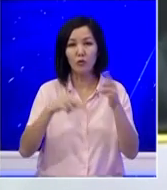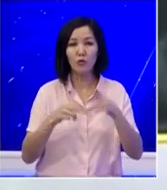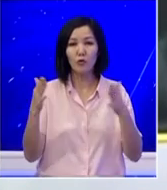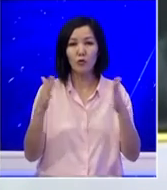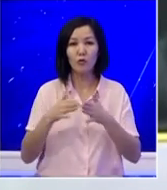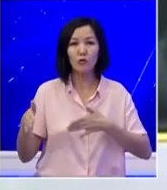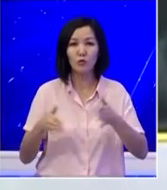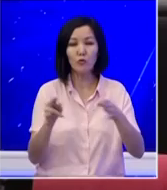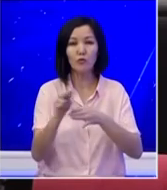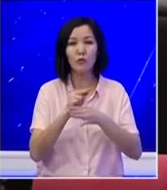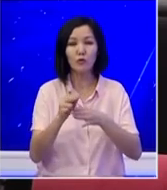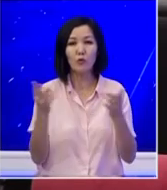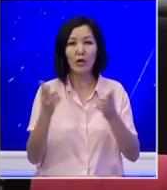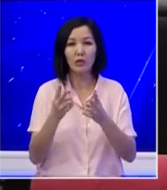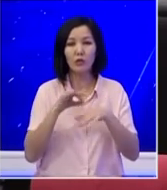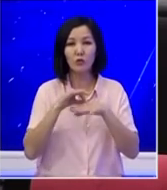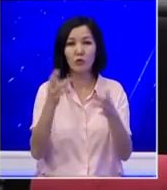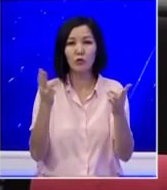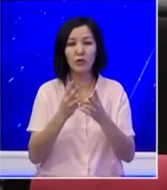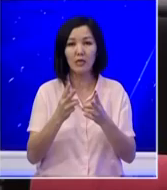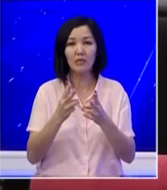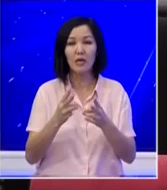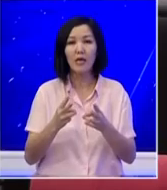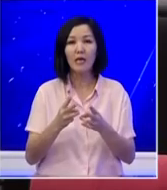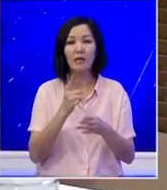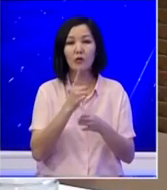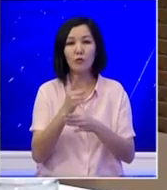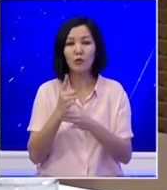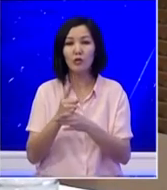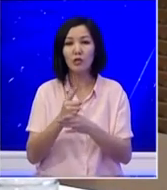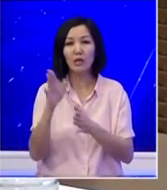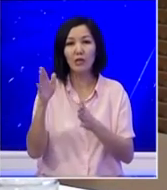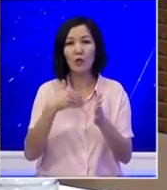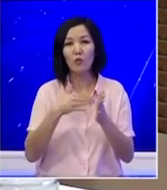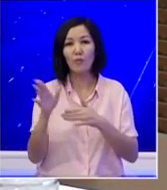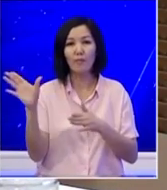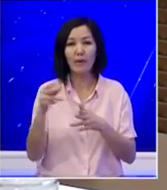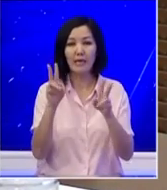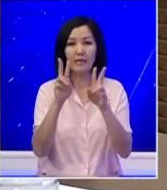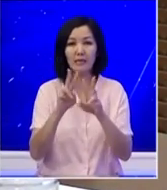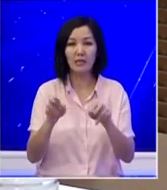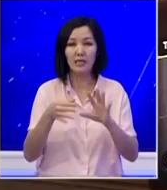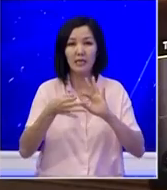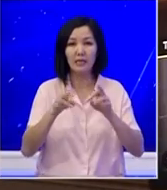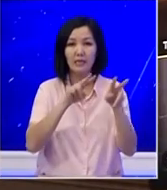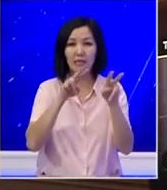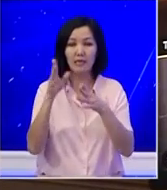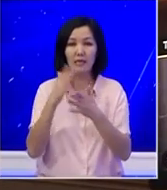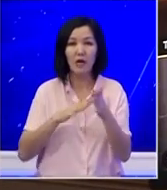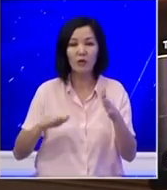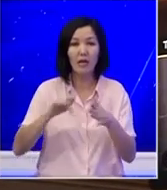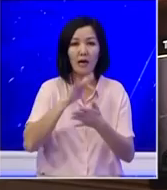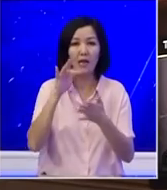тиісті деңгейде орындалуы керек. Әкім төтенше жағдай біткен соң барлығын өзі бір тексеріп қайтатынын айтты. Аудан қала әкімдері